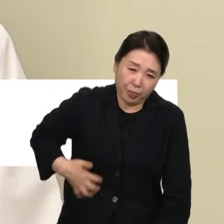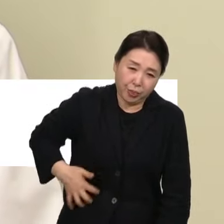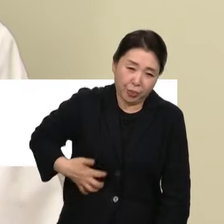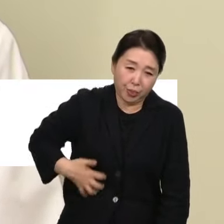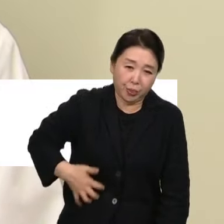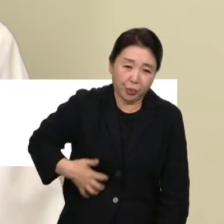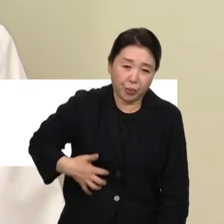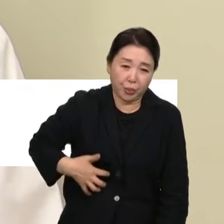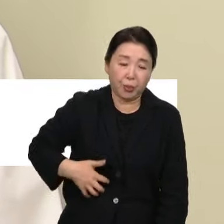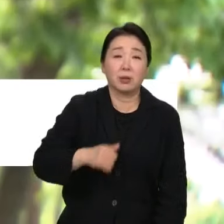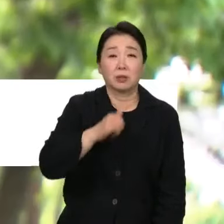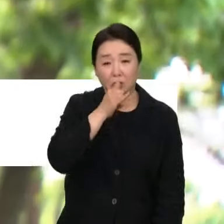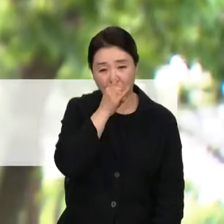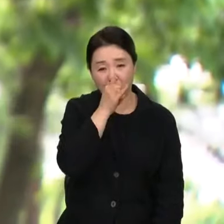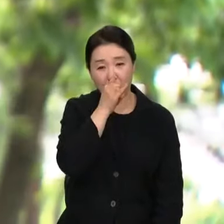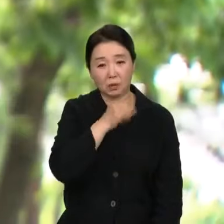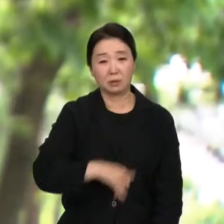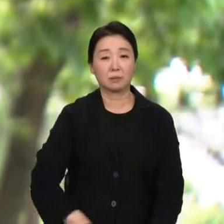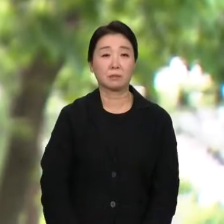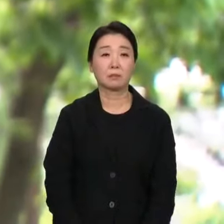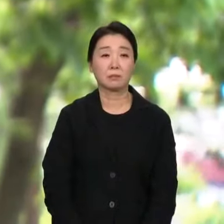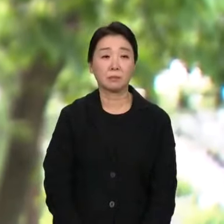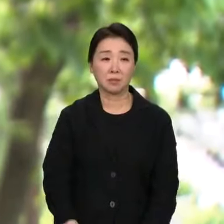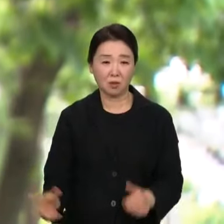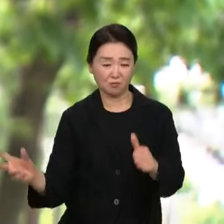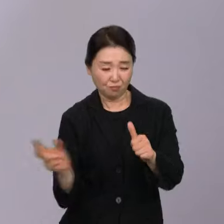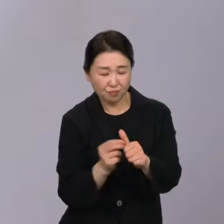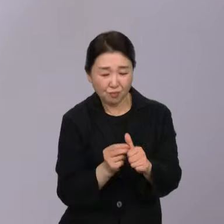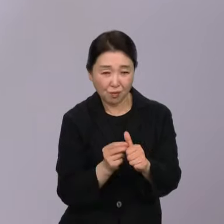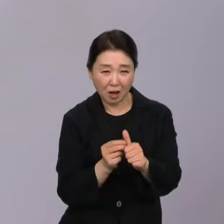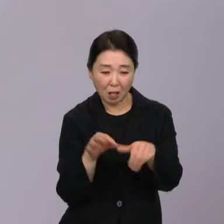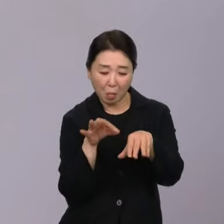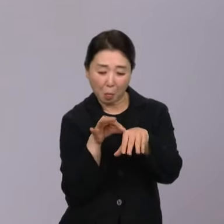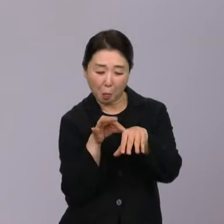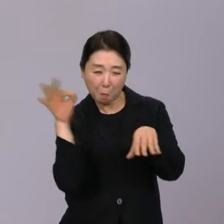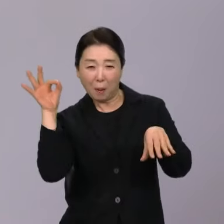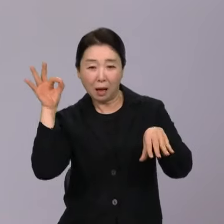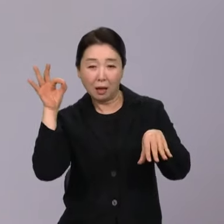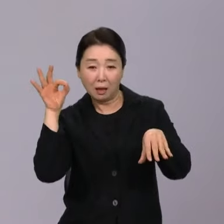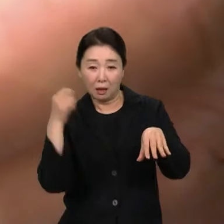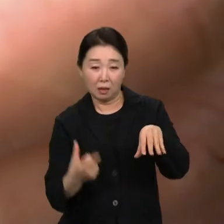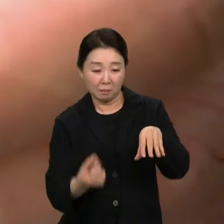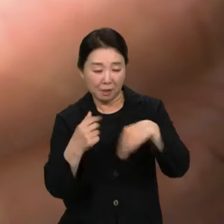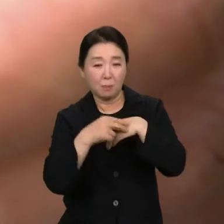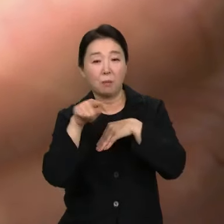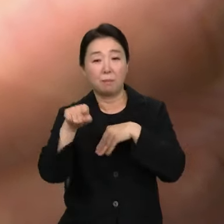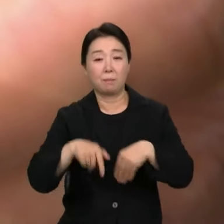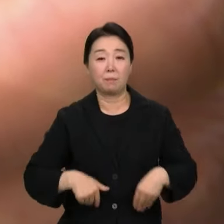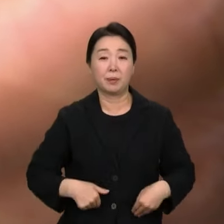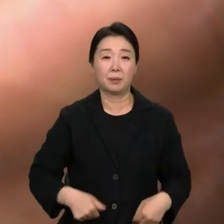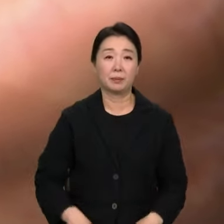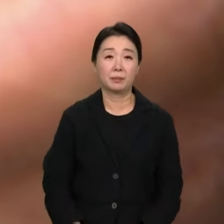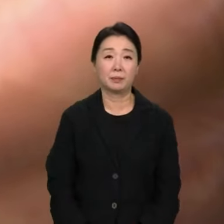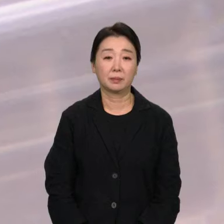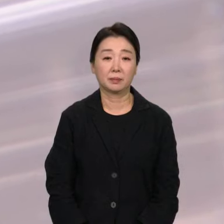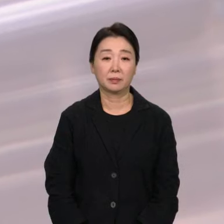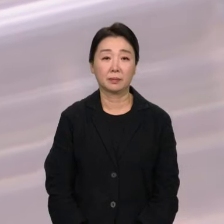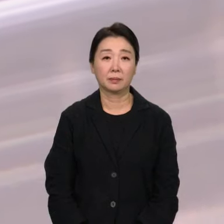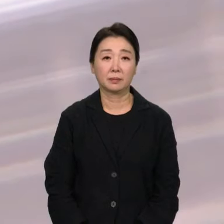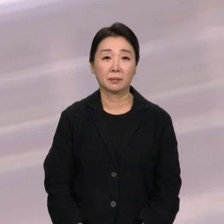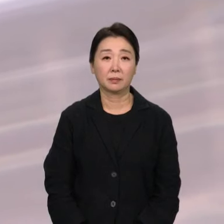질환이 발생한다면 물렸다면 핀셋으로 빼낸 뒤 최대한 빨리 병원에 가야 합니다.